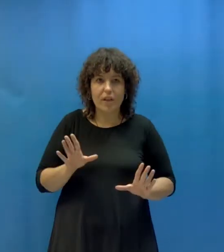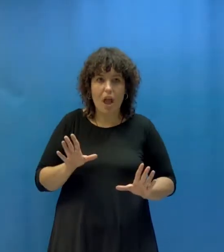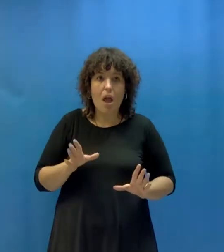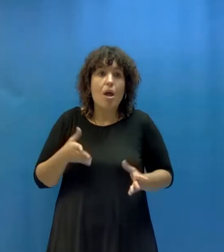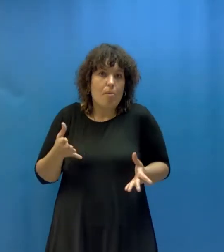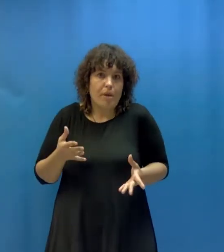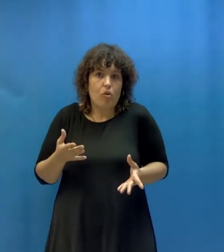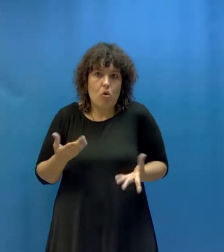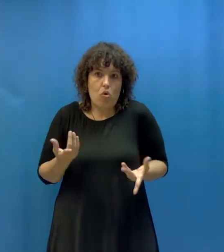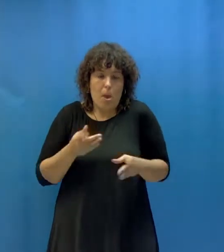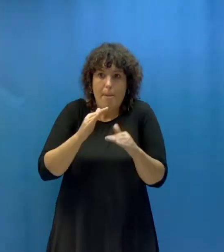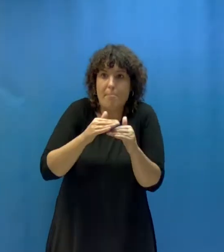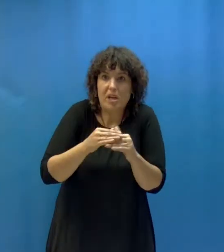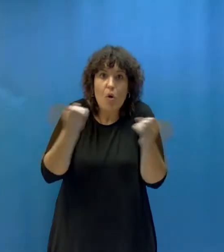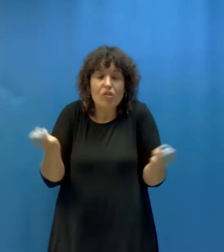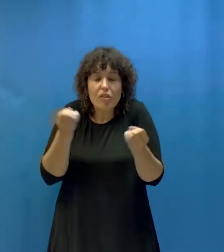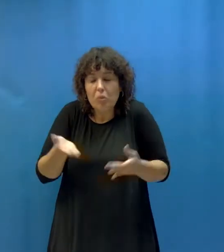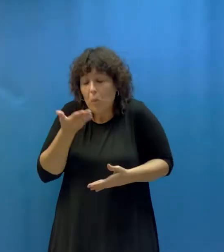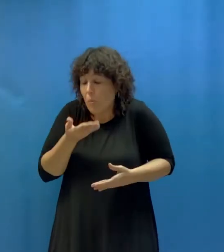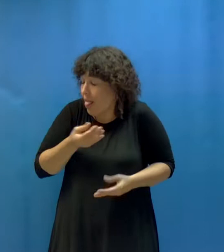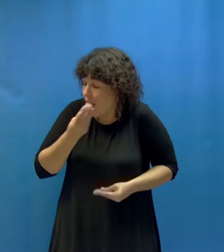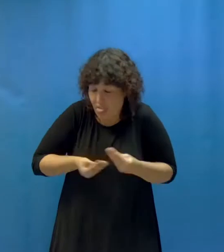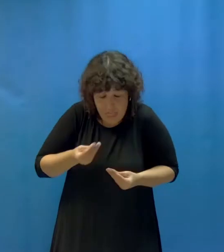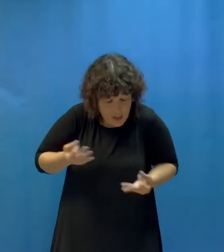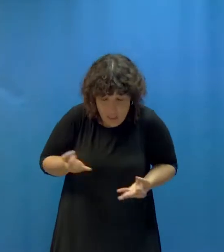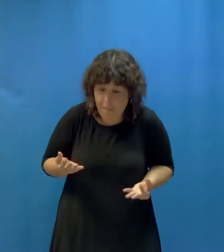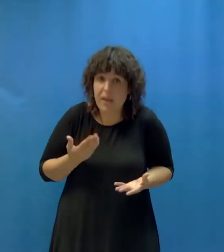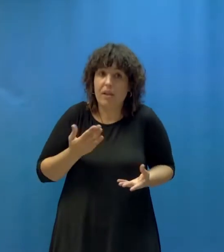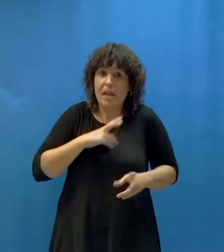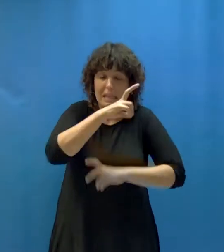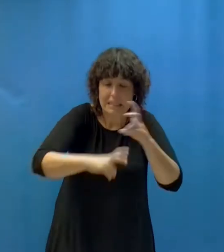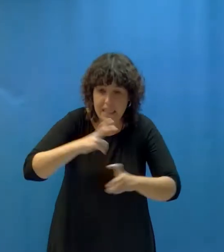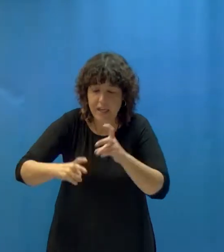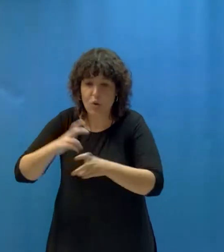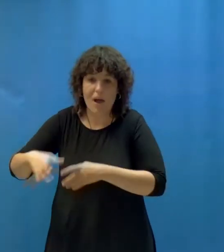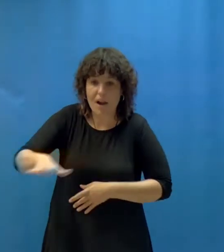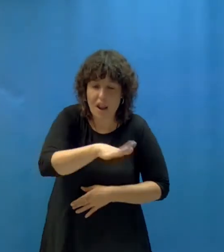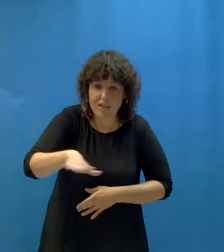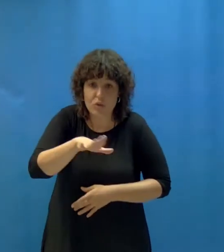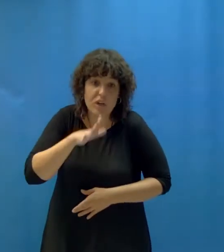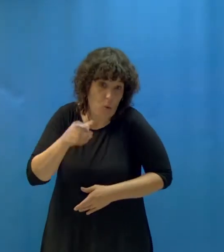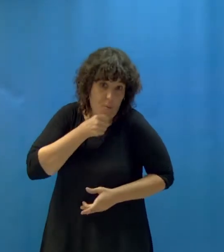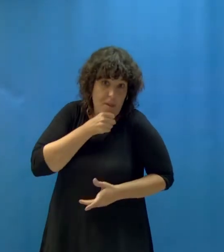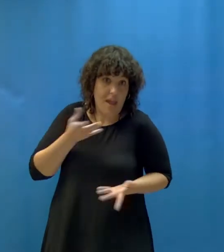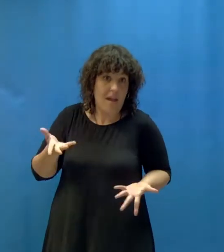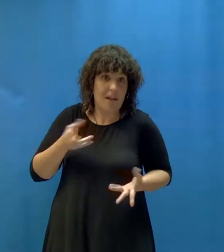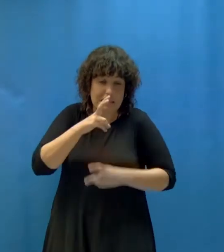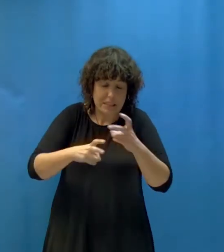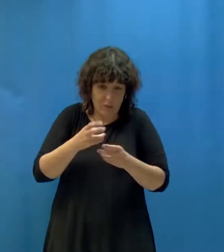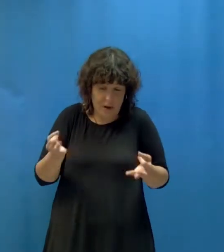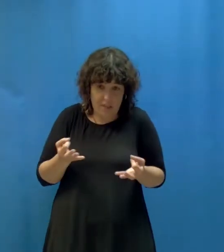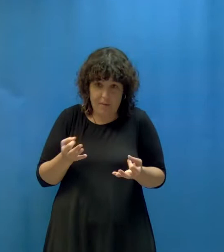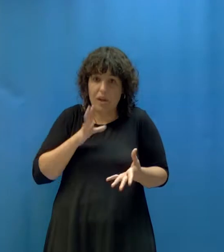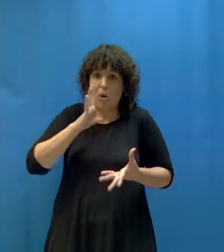possible algunes actuacions importants per a desentar i renovar els camps esportius més antics i, per tant, els que havien sofrit un major